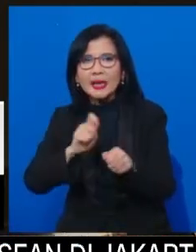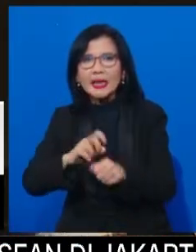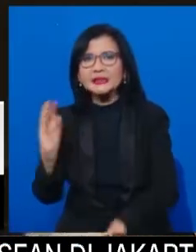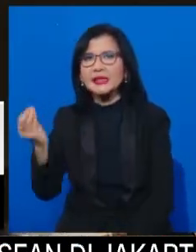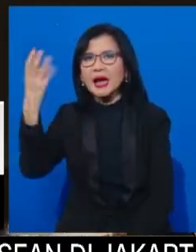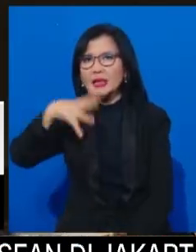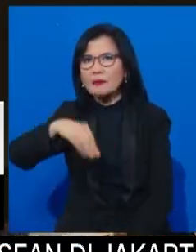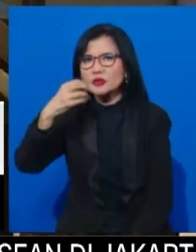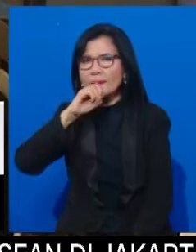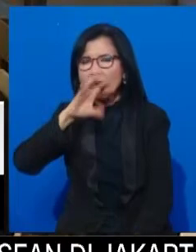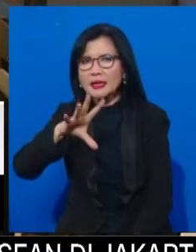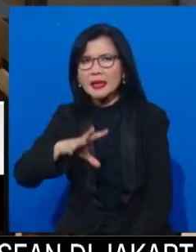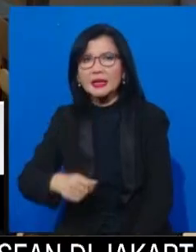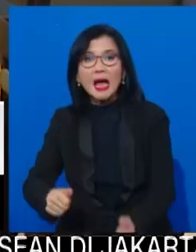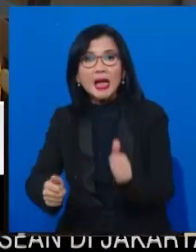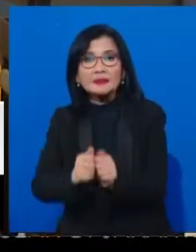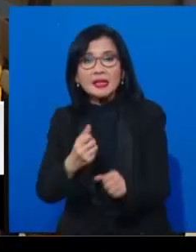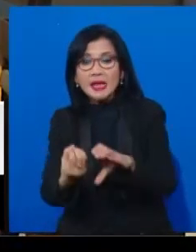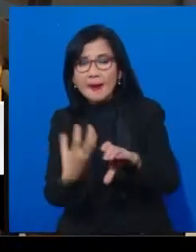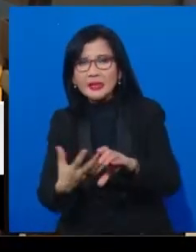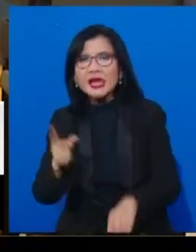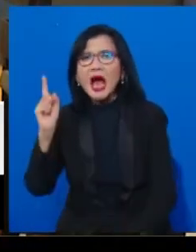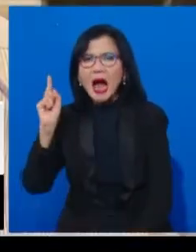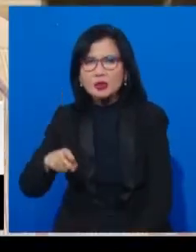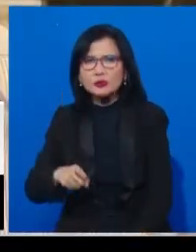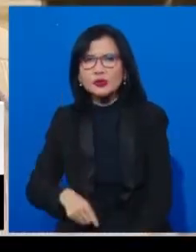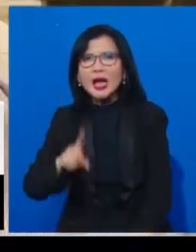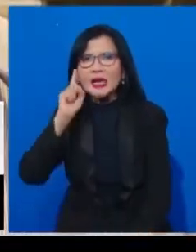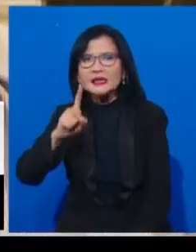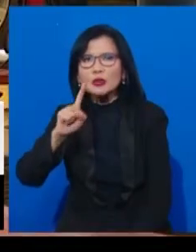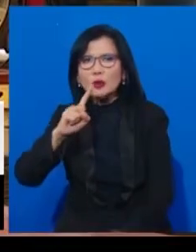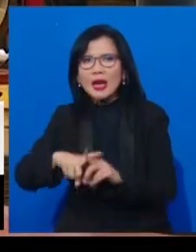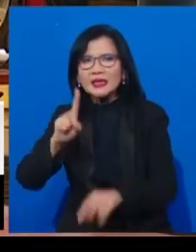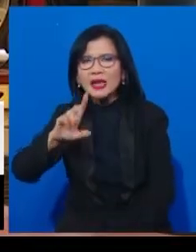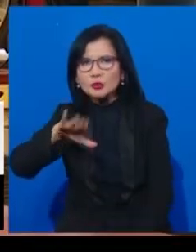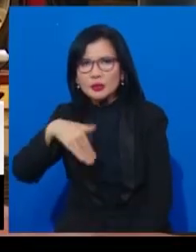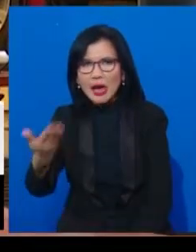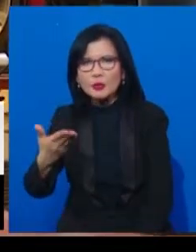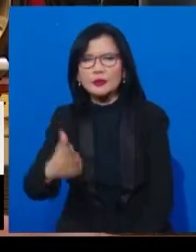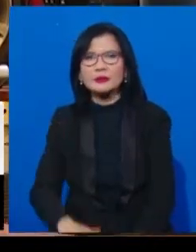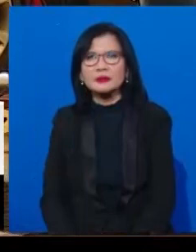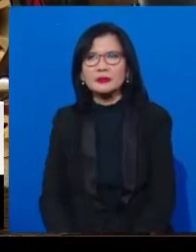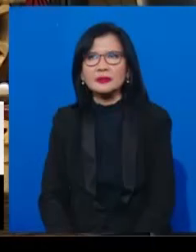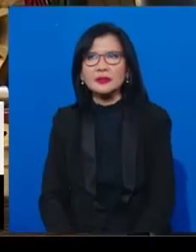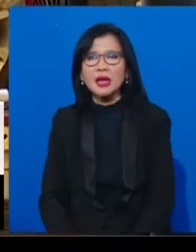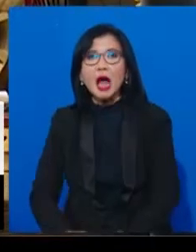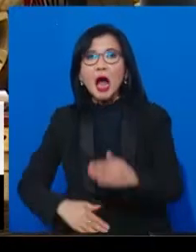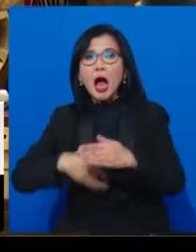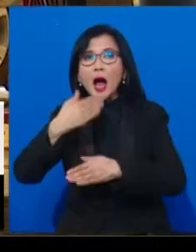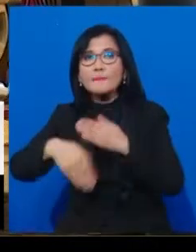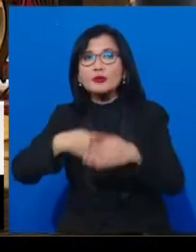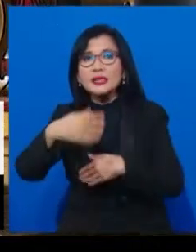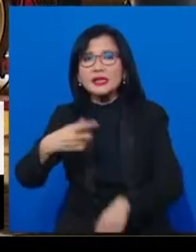Pusat mengatakan bahwa uji emisi harus dilakukan setidaknya setahun sekali. Ini tahapannya gimana nih, Mas? Tahapan selanjutnya